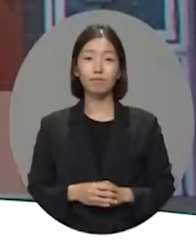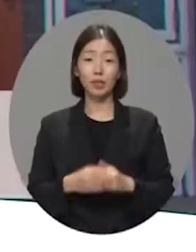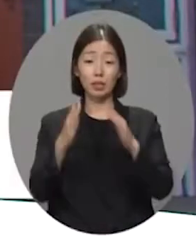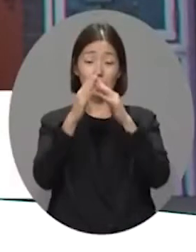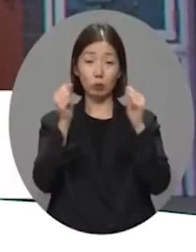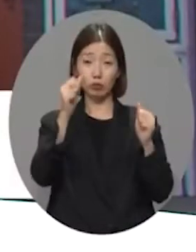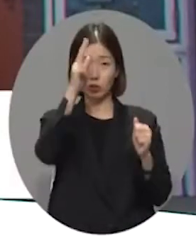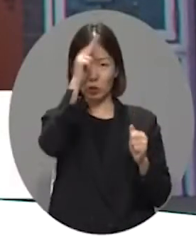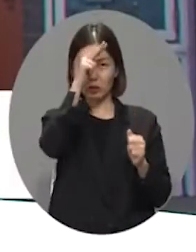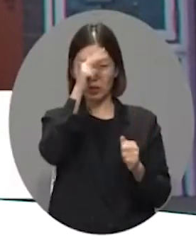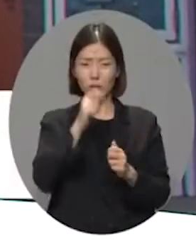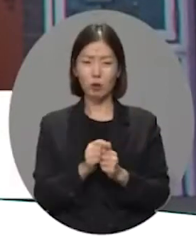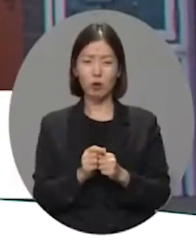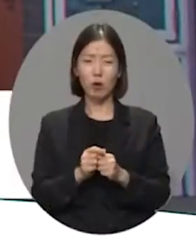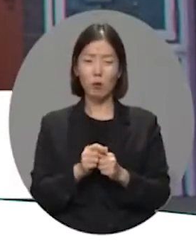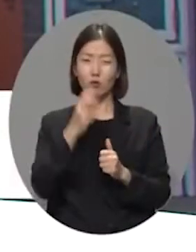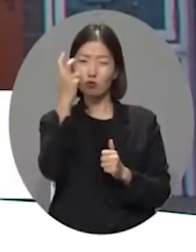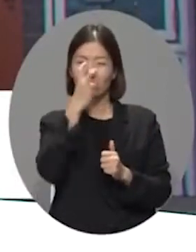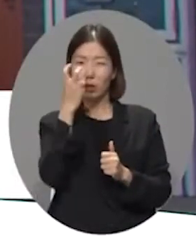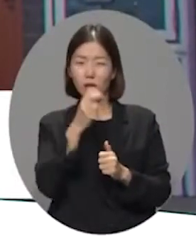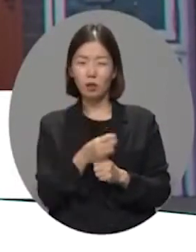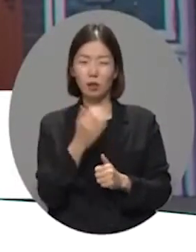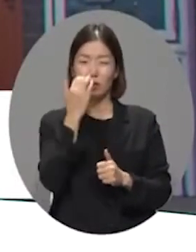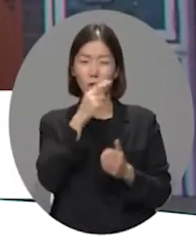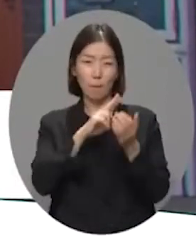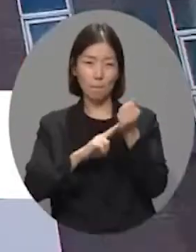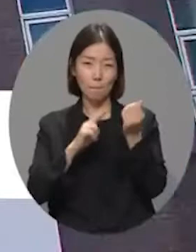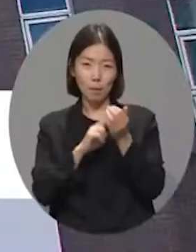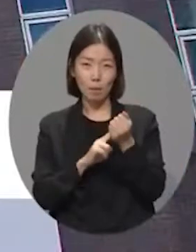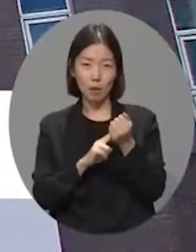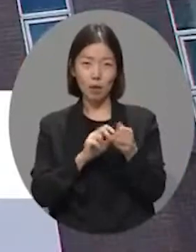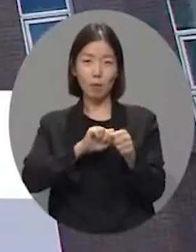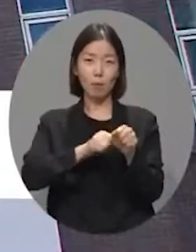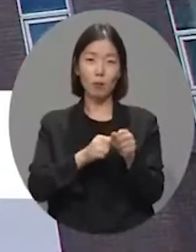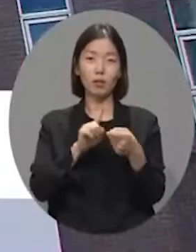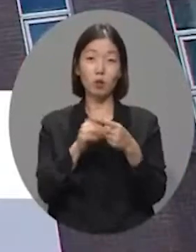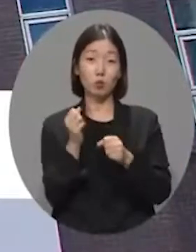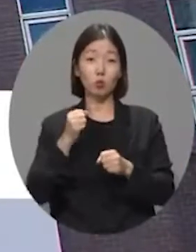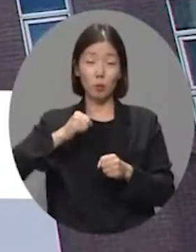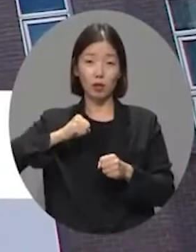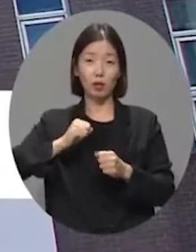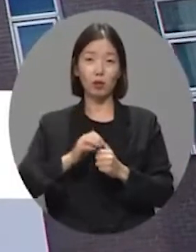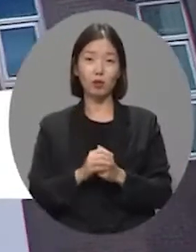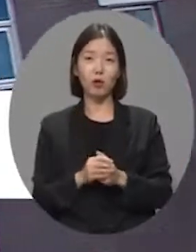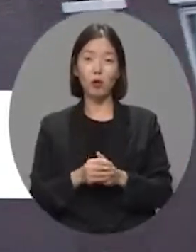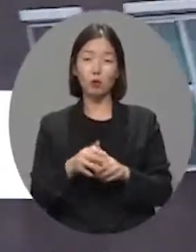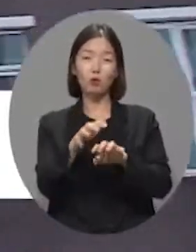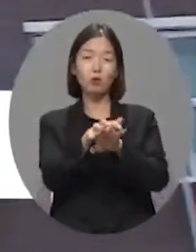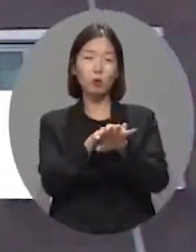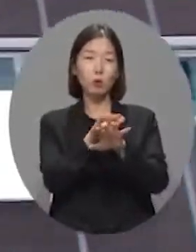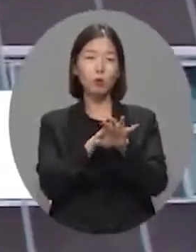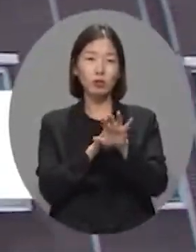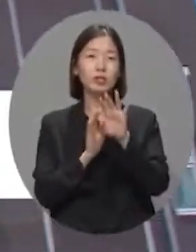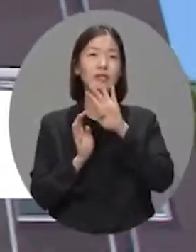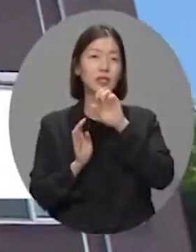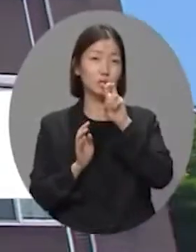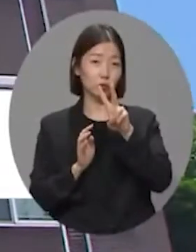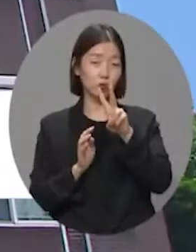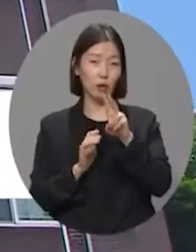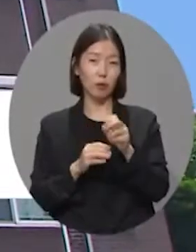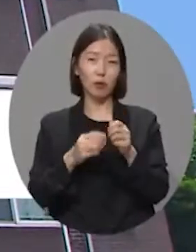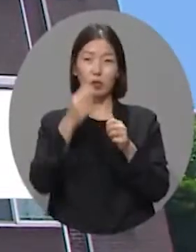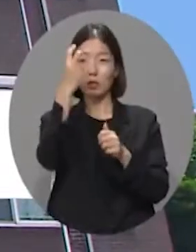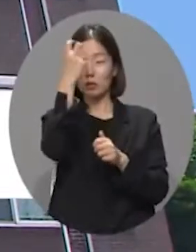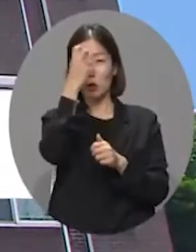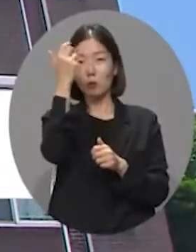전북경찰청 강력범죄 수사 들은 성매매알선 등 처벌에 관한 법률 위반 등 혐의로 폭력 조직원 낳은 두 살 에이스 조의금